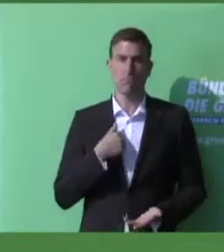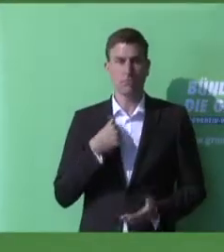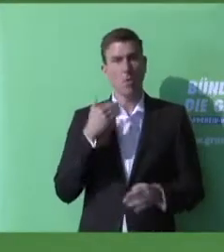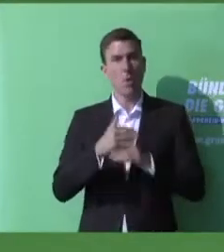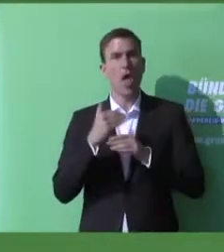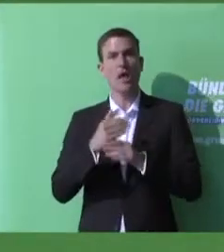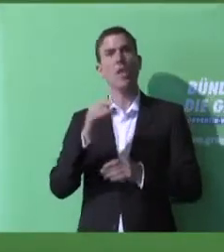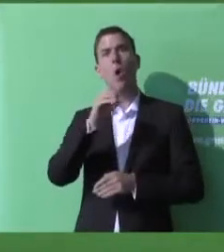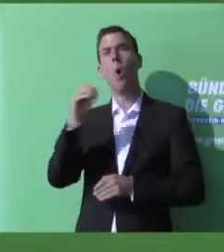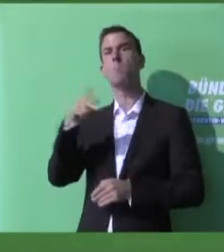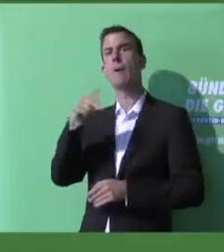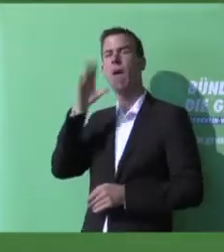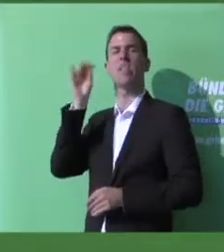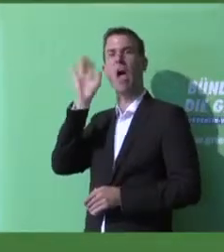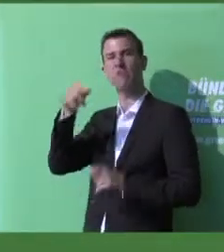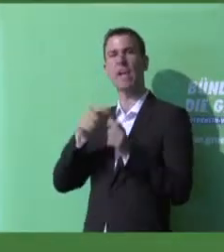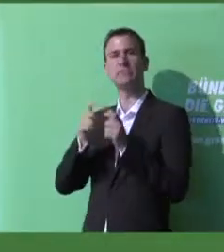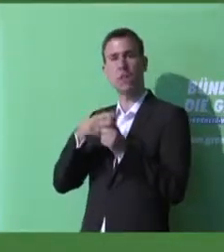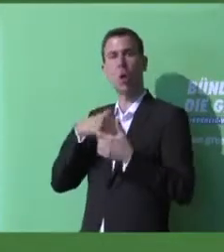Kollegen Oppermann von der SPD.